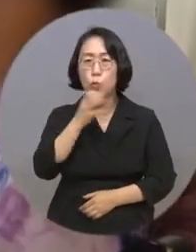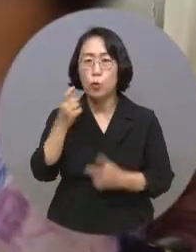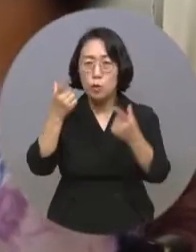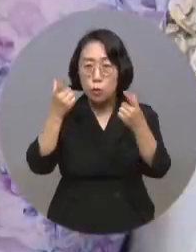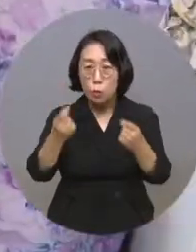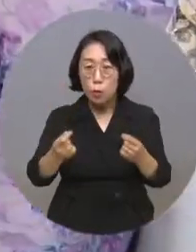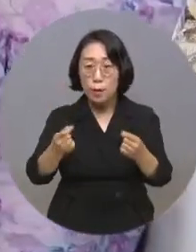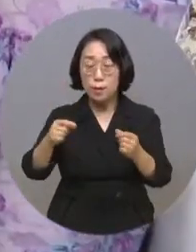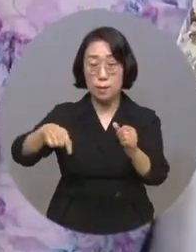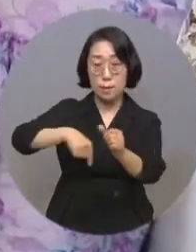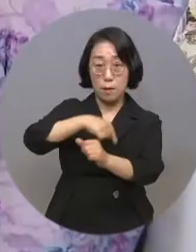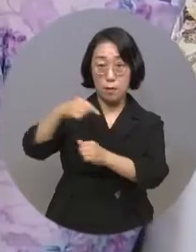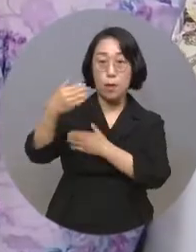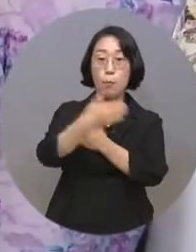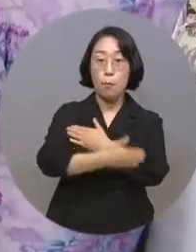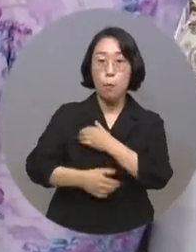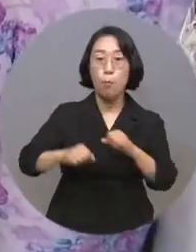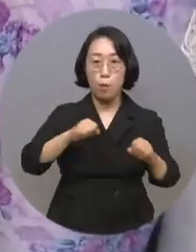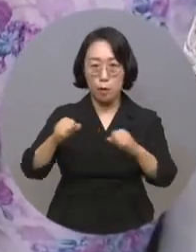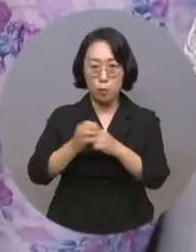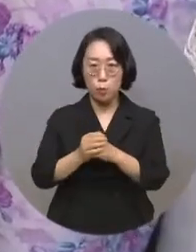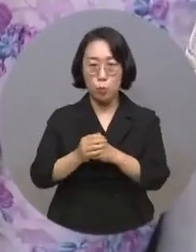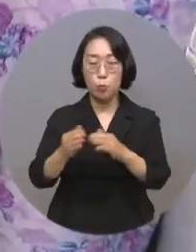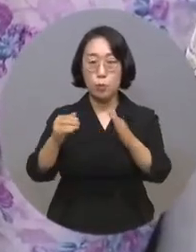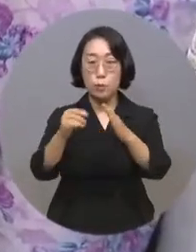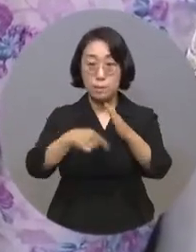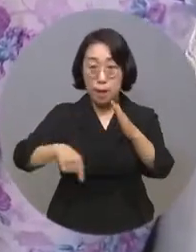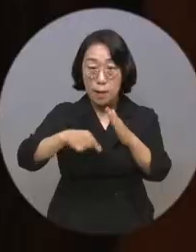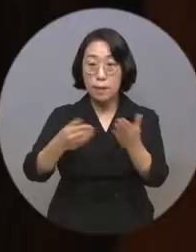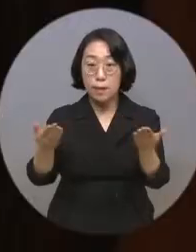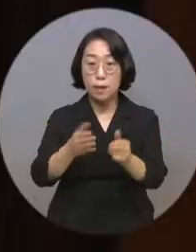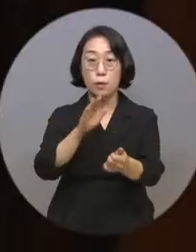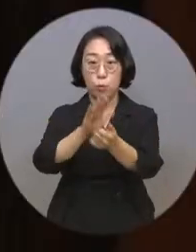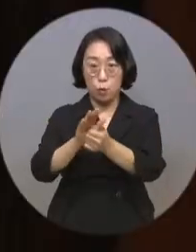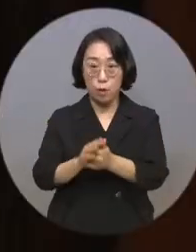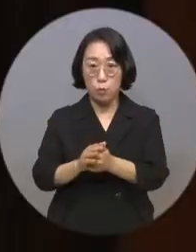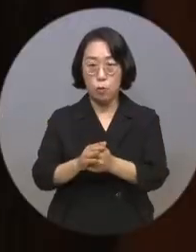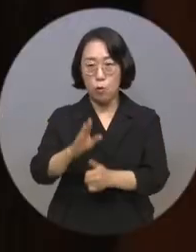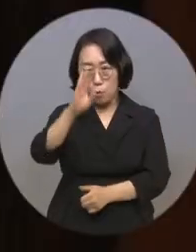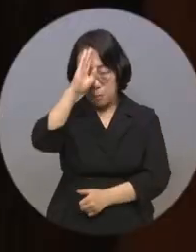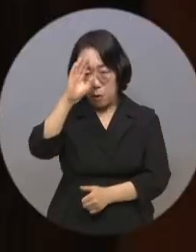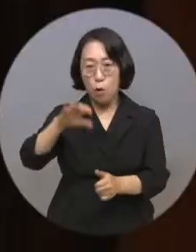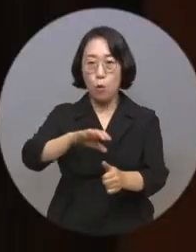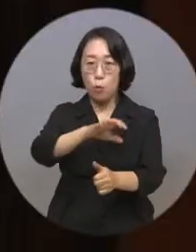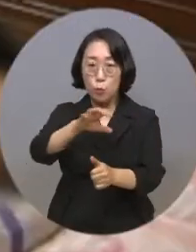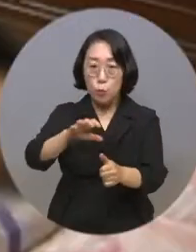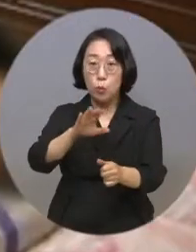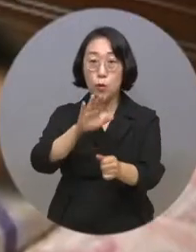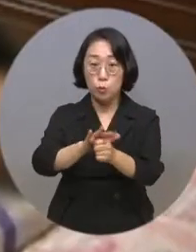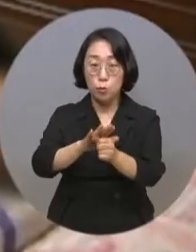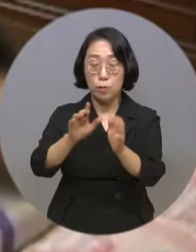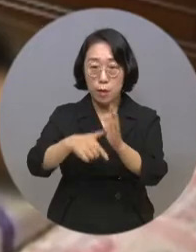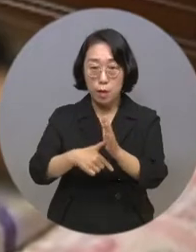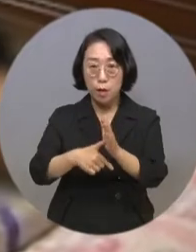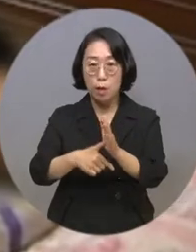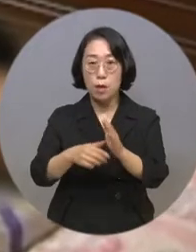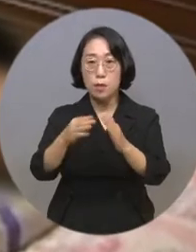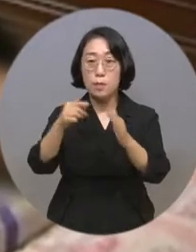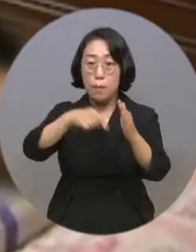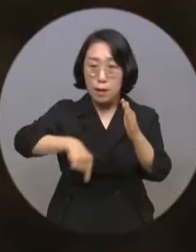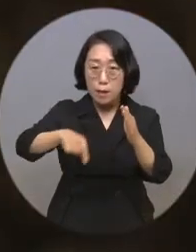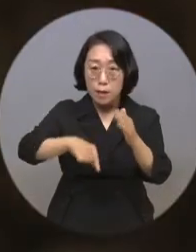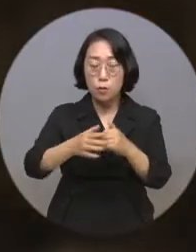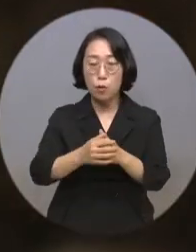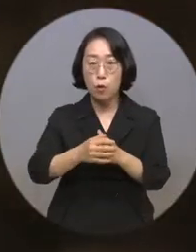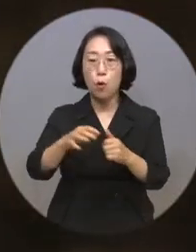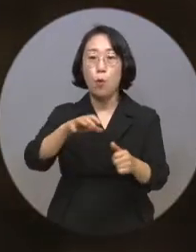사람에게 신체활동 또는 가사활동을 지원하거나 간병을 제공하고 재가급여는 노인이 가정에서